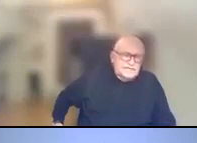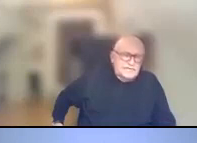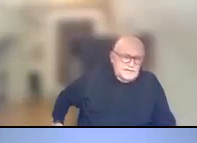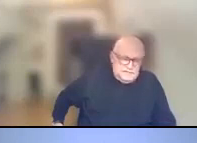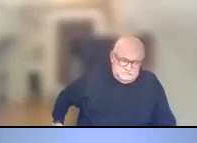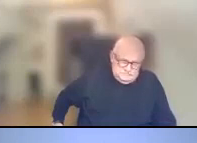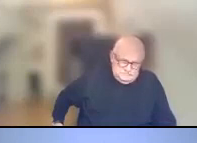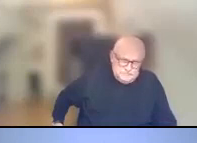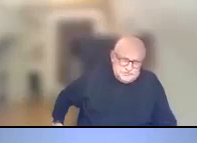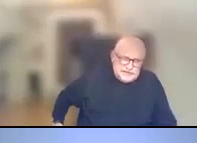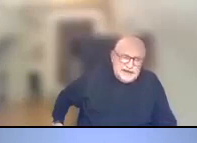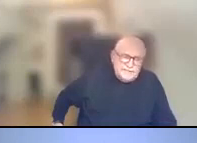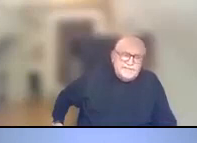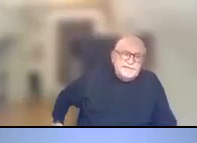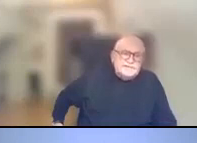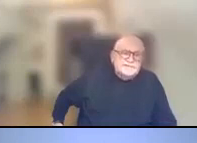dass sie